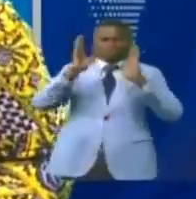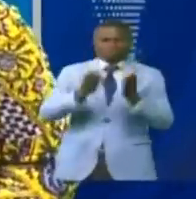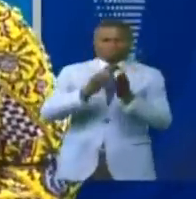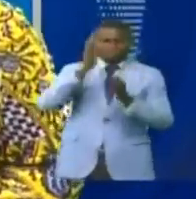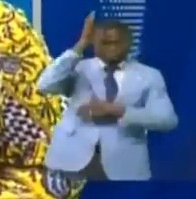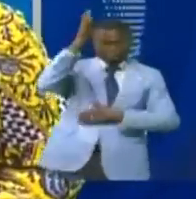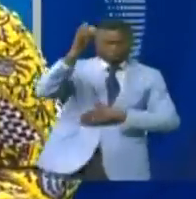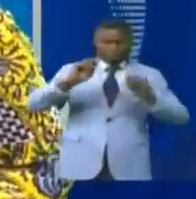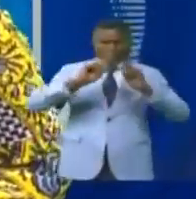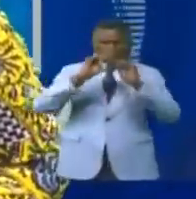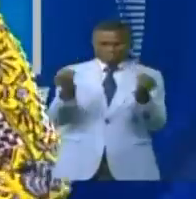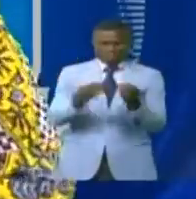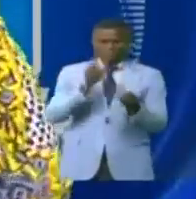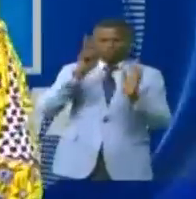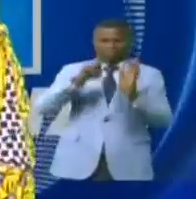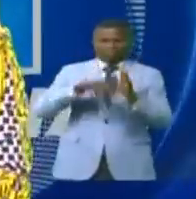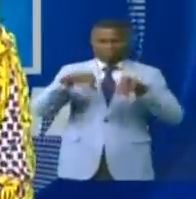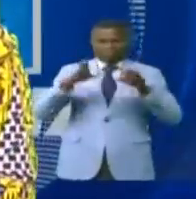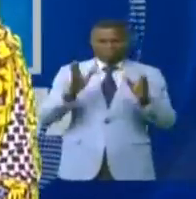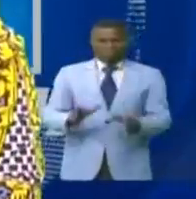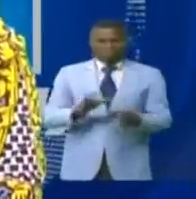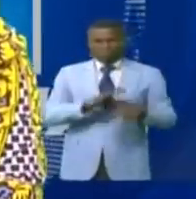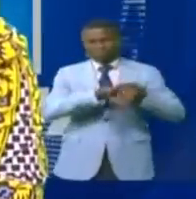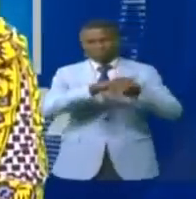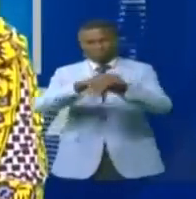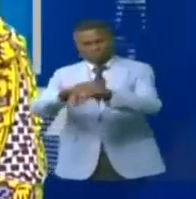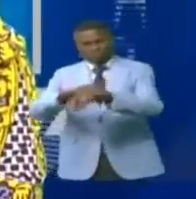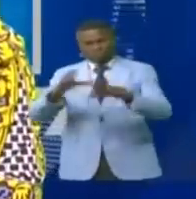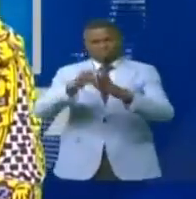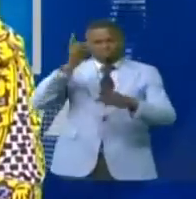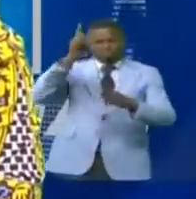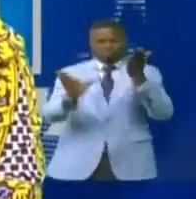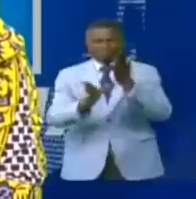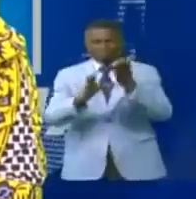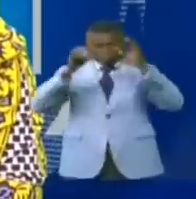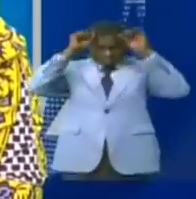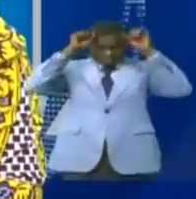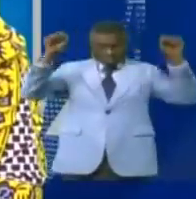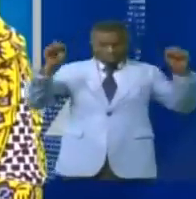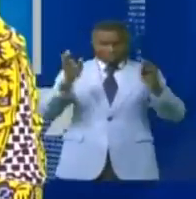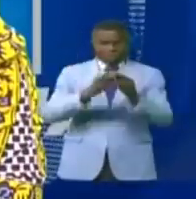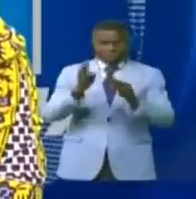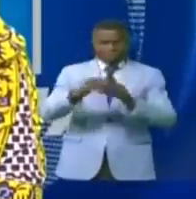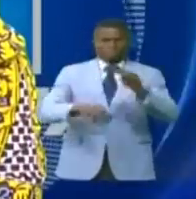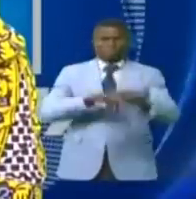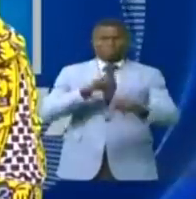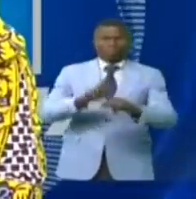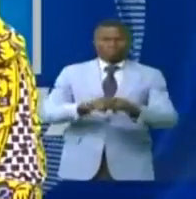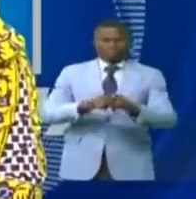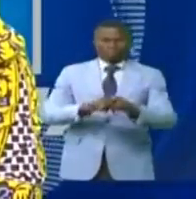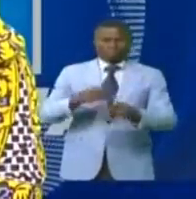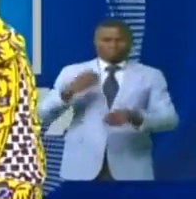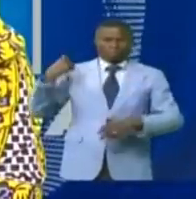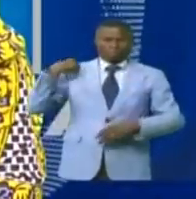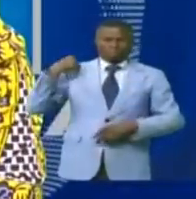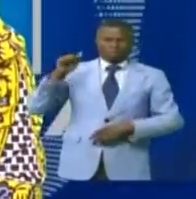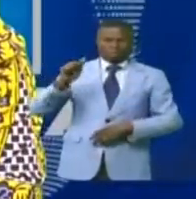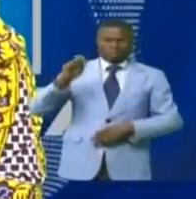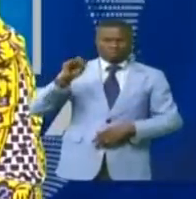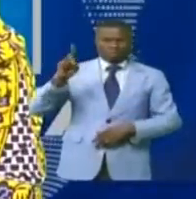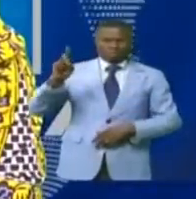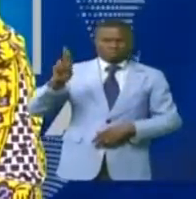La délégation du Parlement congolais y est conduite par le premier vice-président de l'Assemblée nationale, André Mbata,